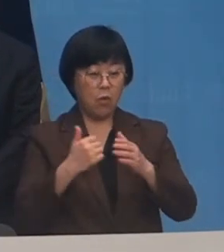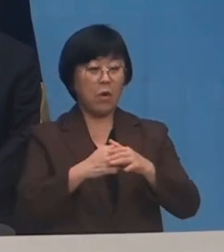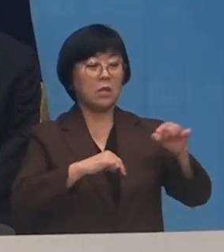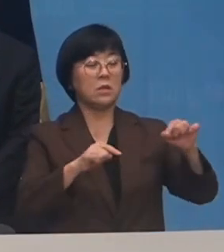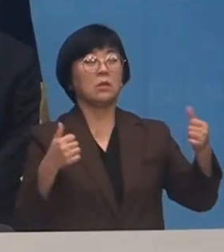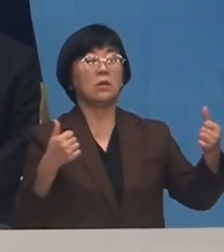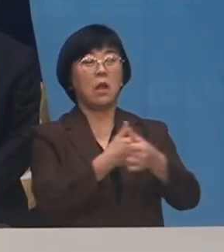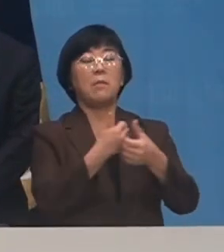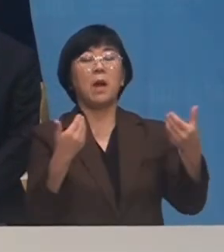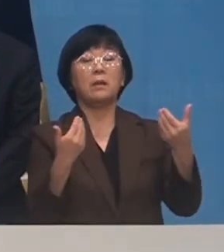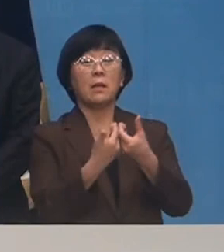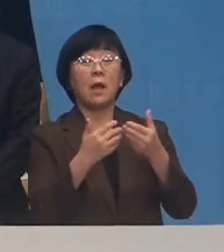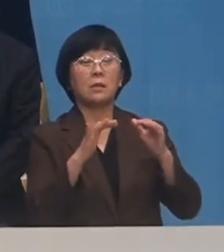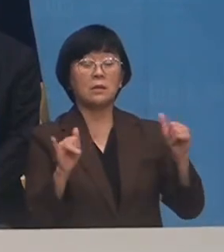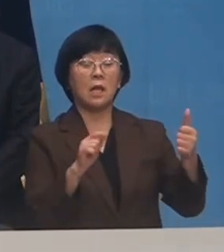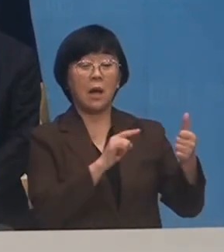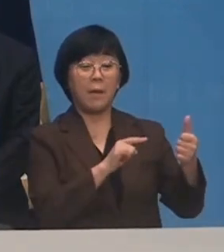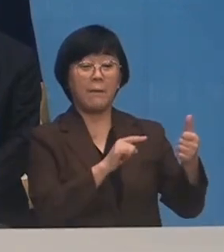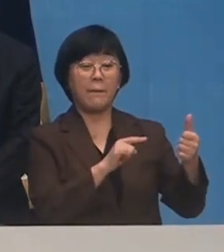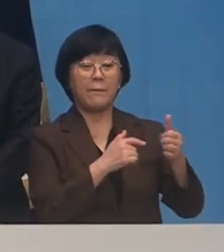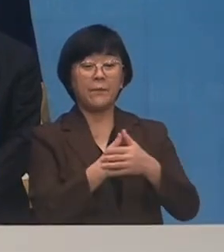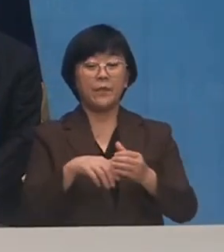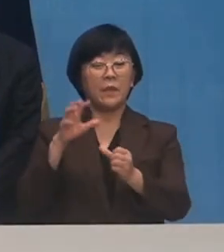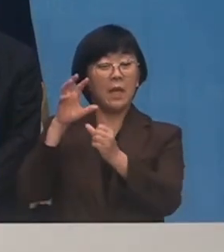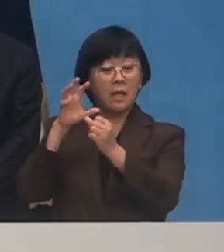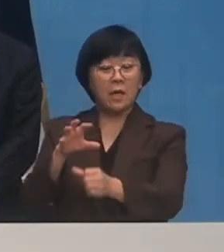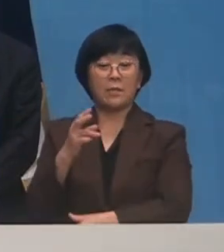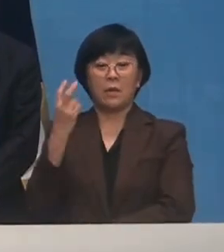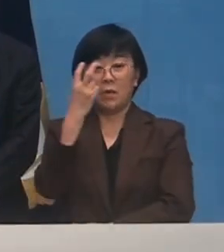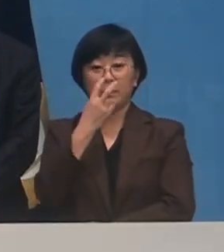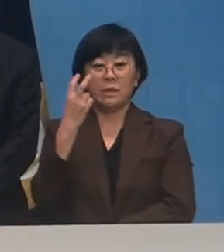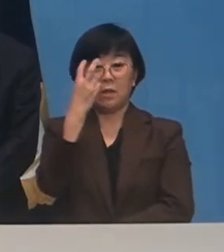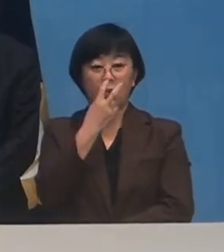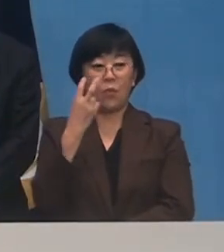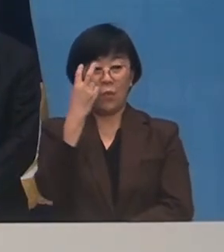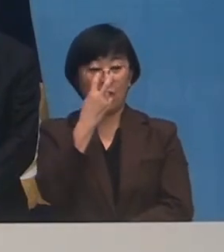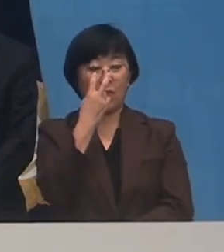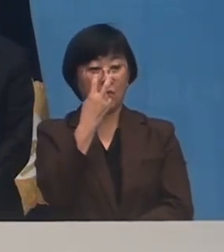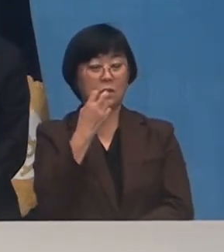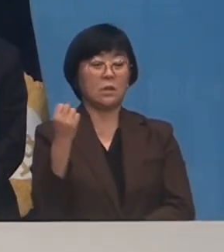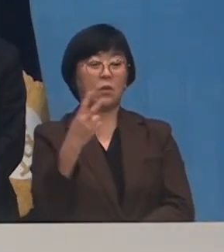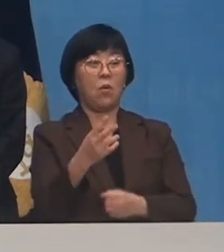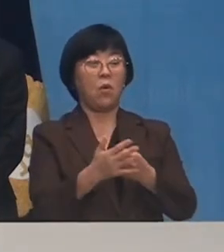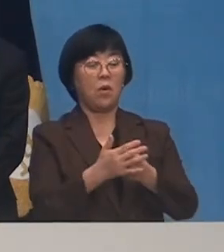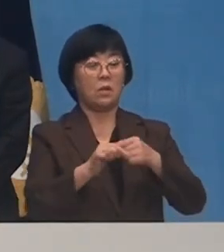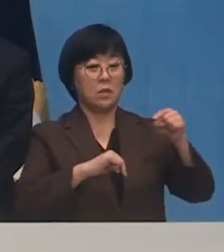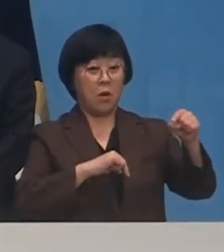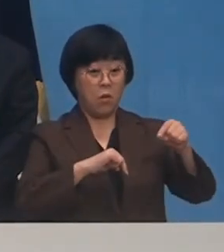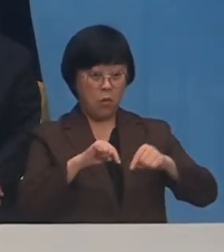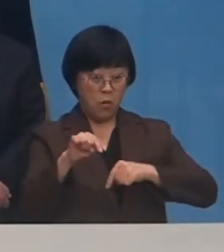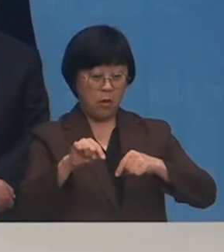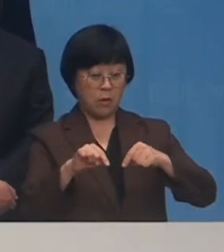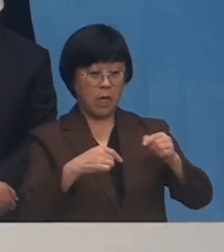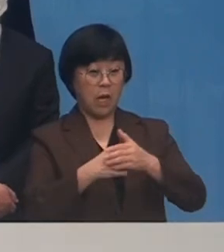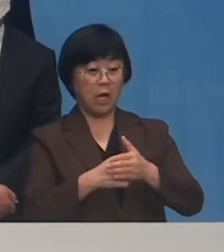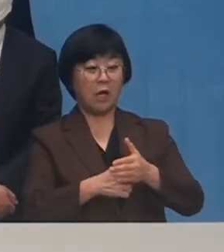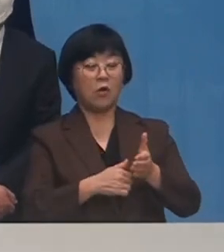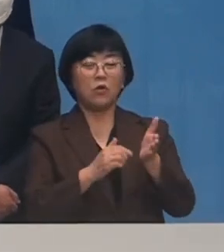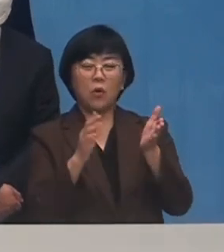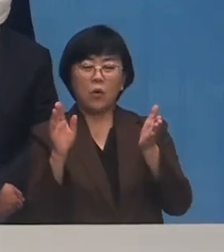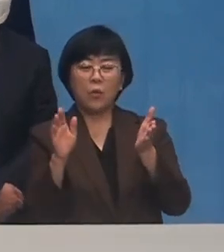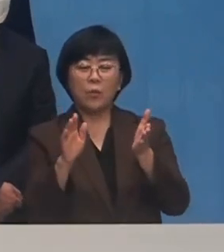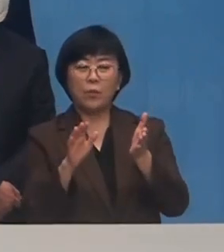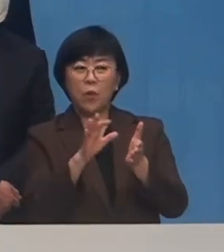정권에 반대하는 인사를 탄압하고 감시하고 그리고 정권의 치부를